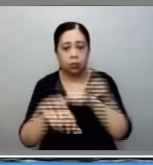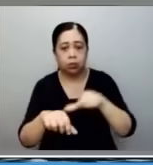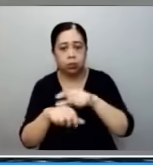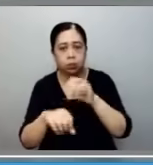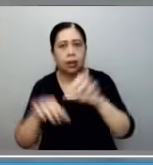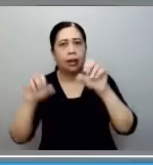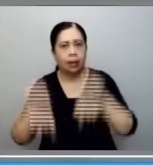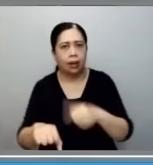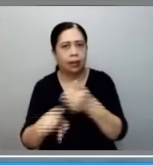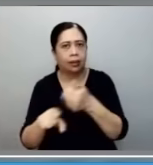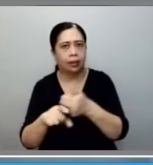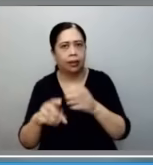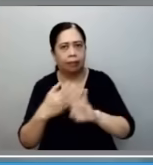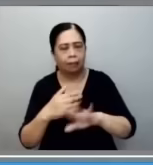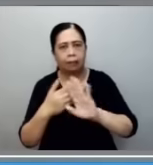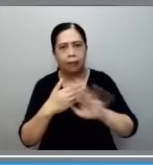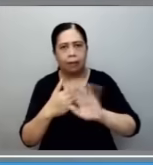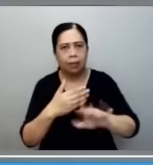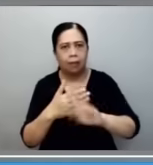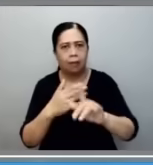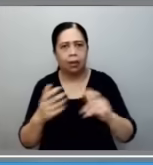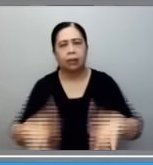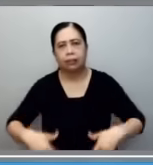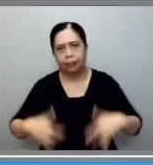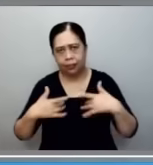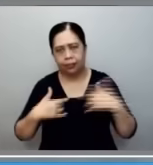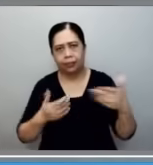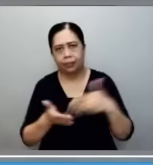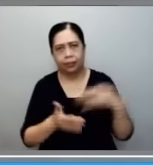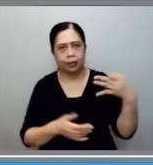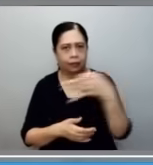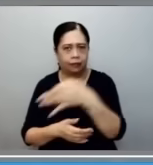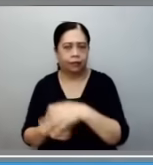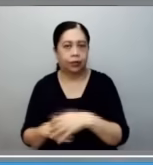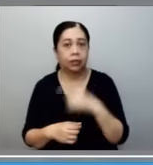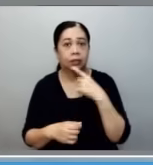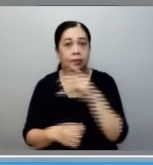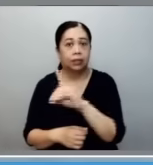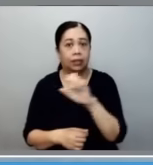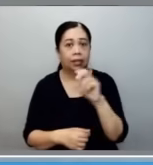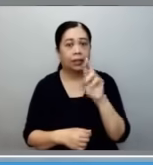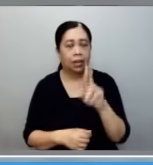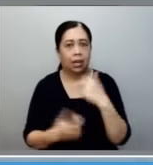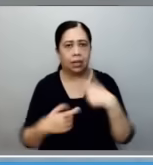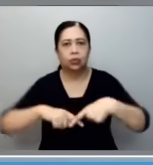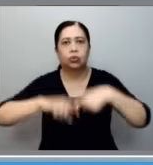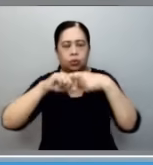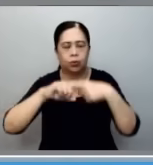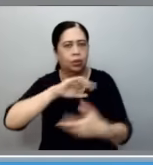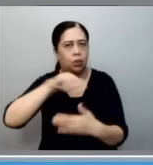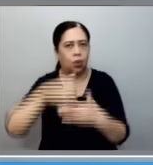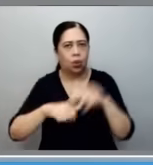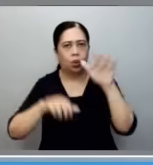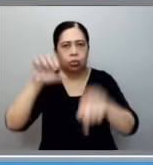pa rin daw itong ma-revive para muling may mabuhay na lamang dagat. Nauna nang sinabi ng DENR na nakasuspindi nga ang lahat ng reclamation